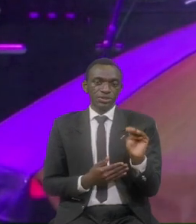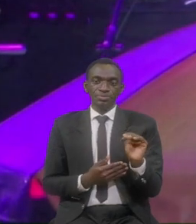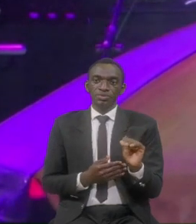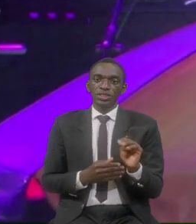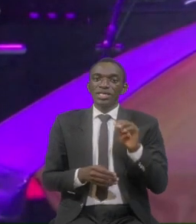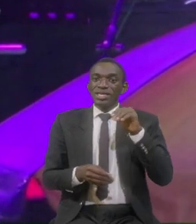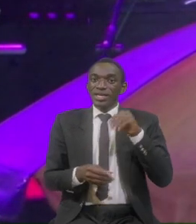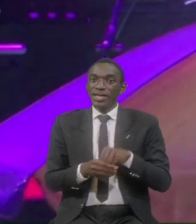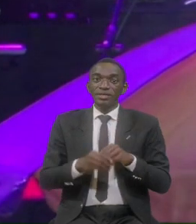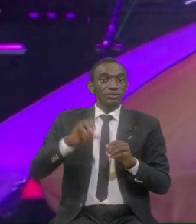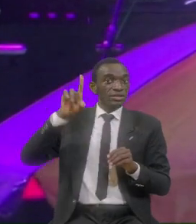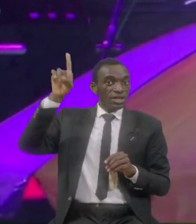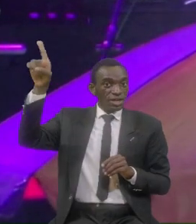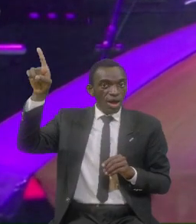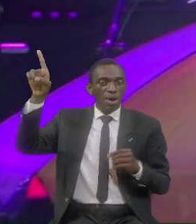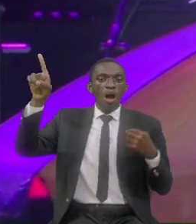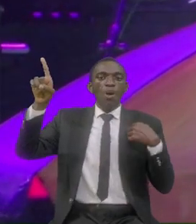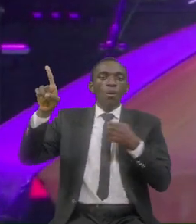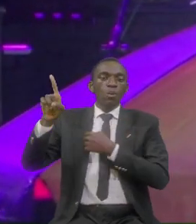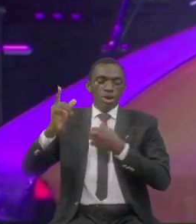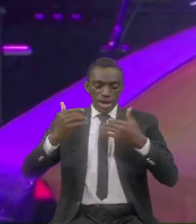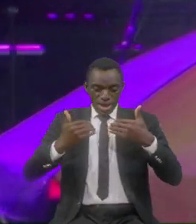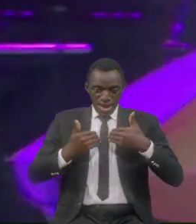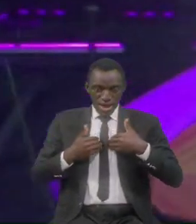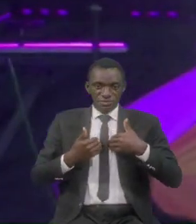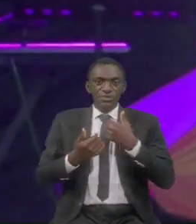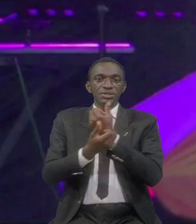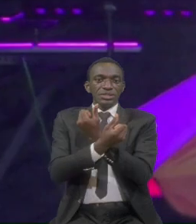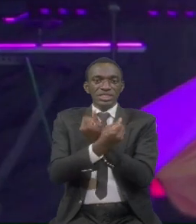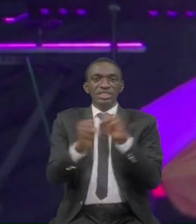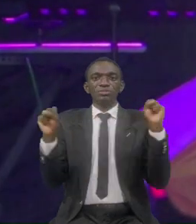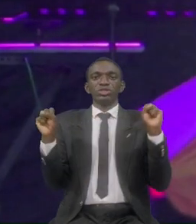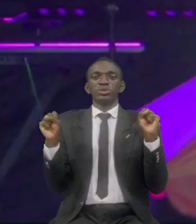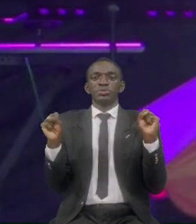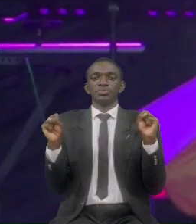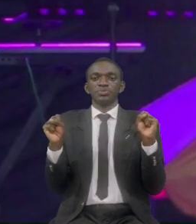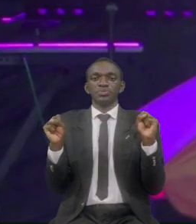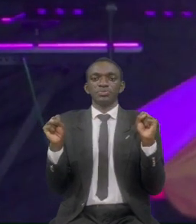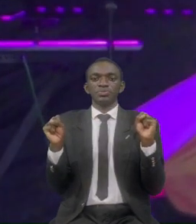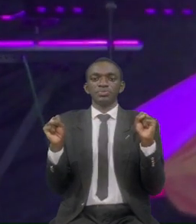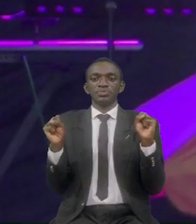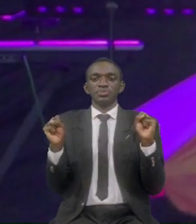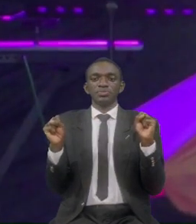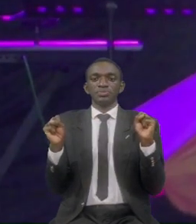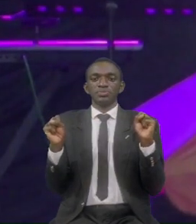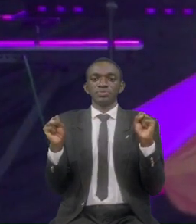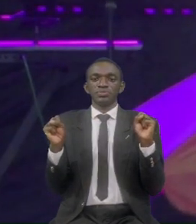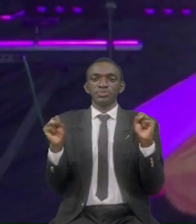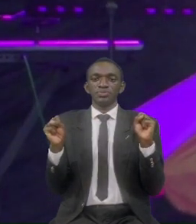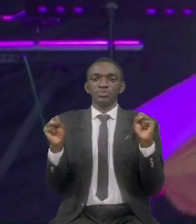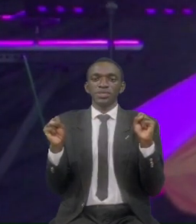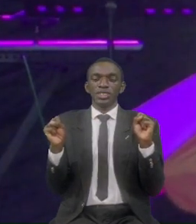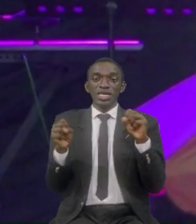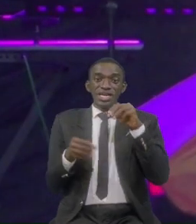we have redemption. Diin Dia kaniya adunay paglukat. In